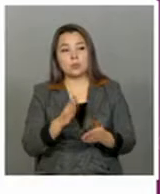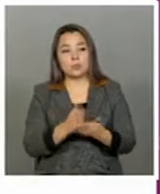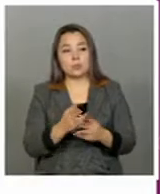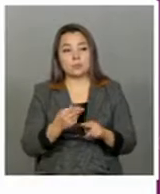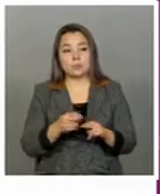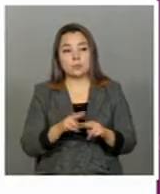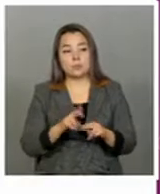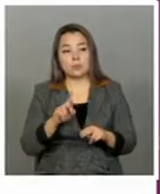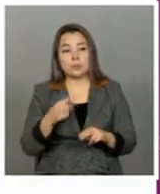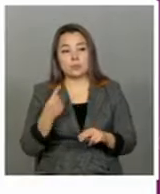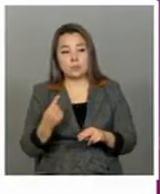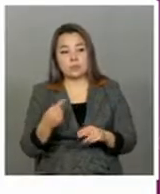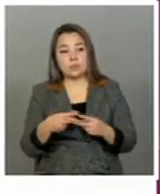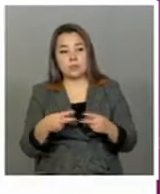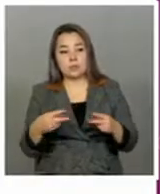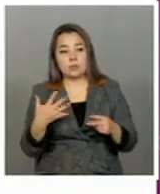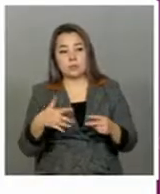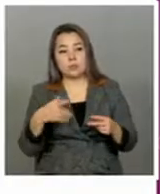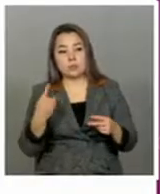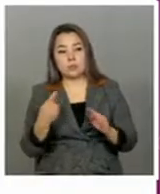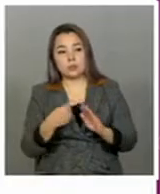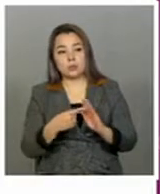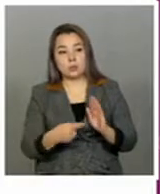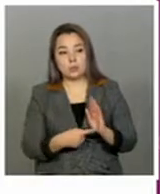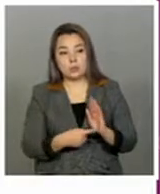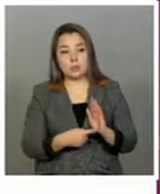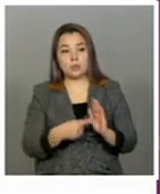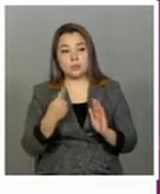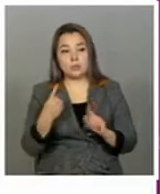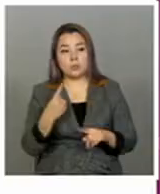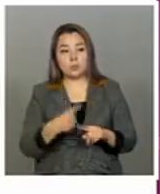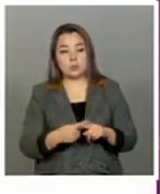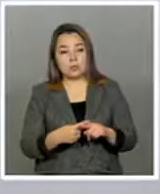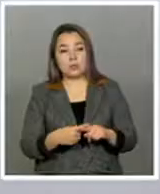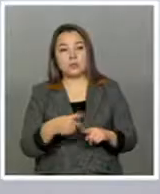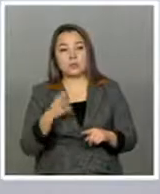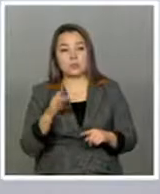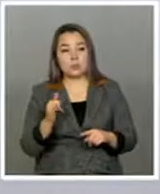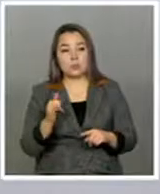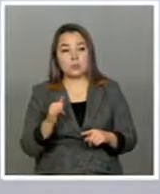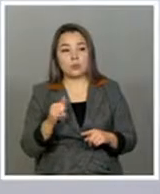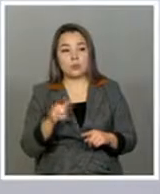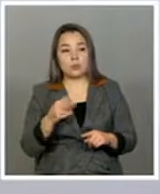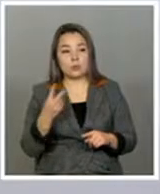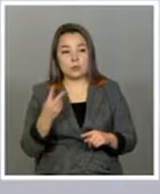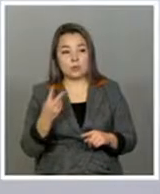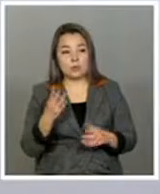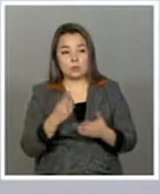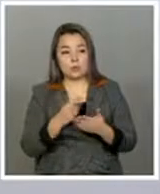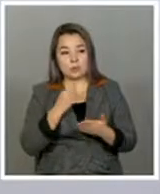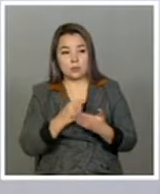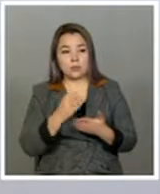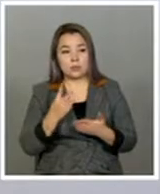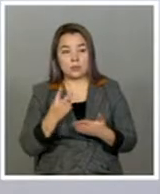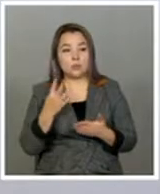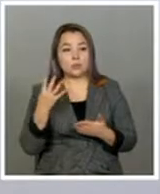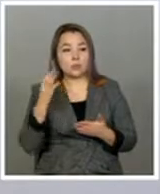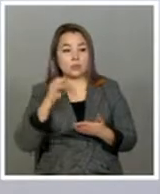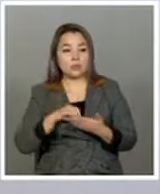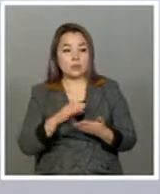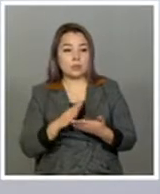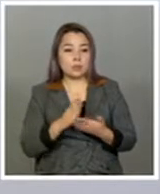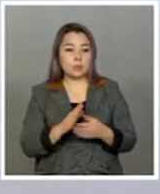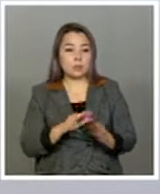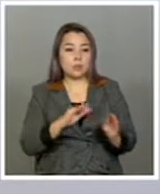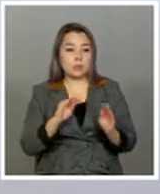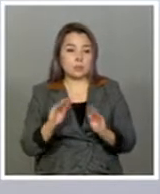Яғни B1 тең, 51 бөлінген 1 қосылған Q деген 2-ге тең, 2-нің 4 дәрежесін